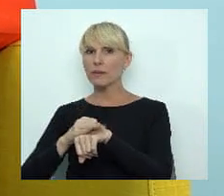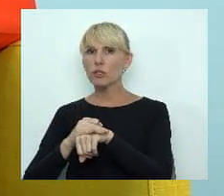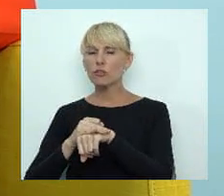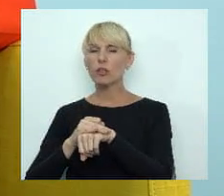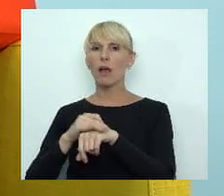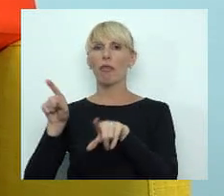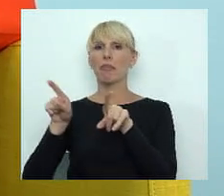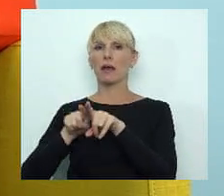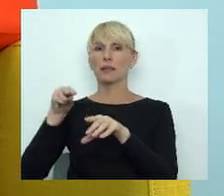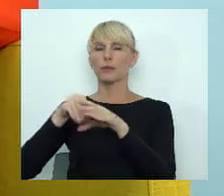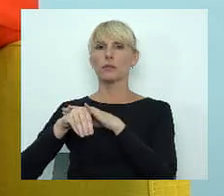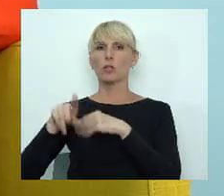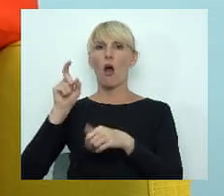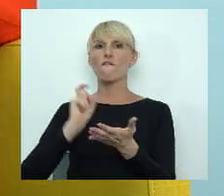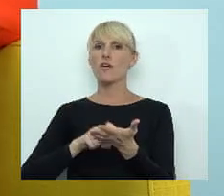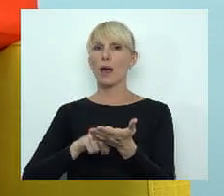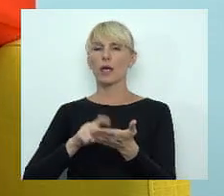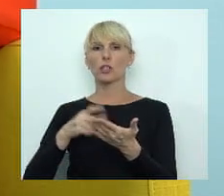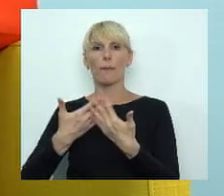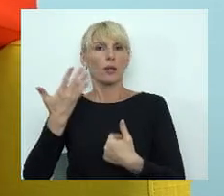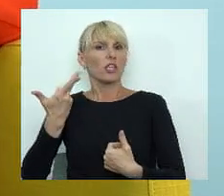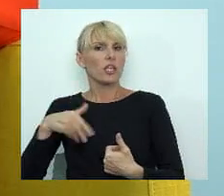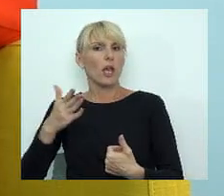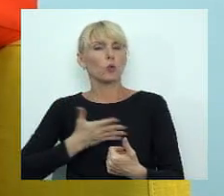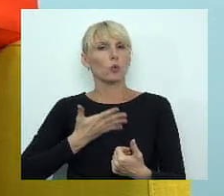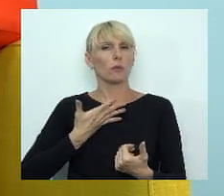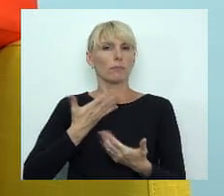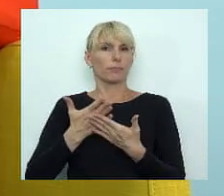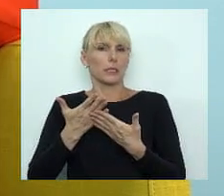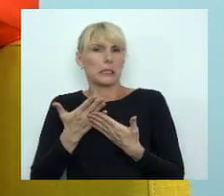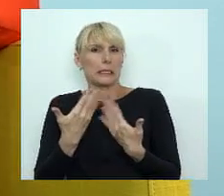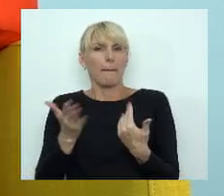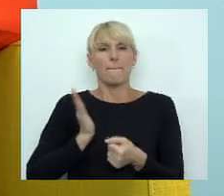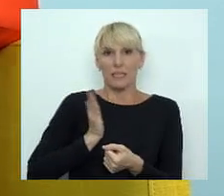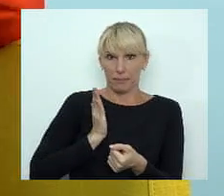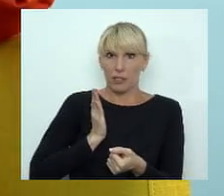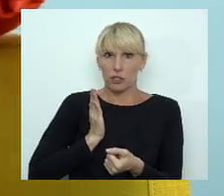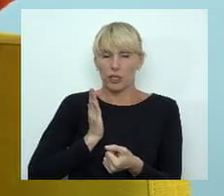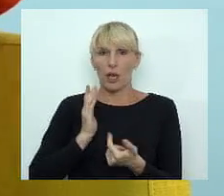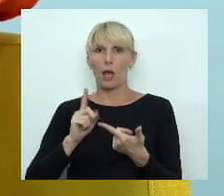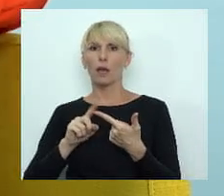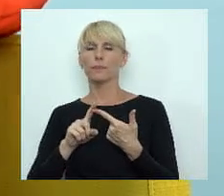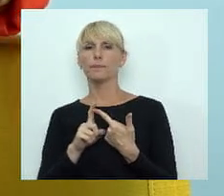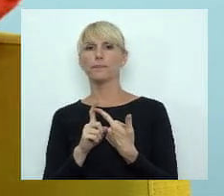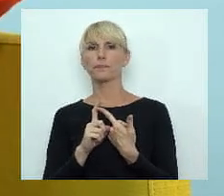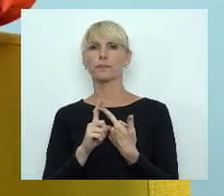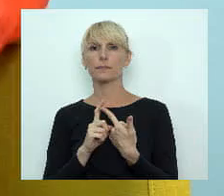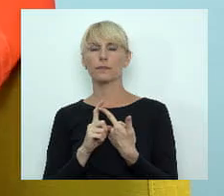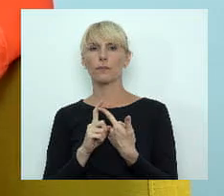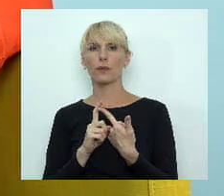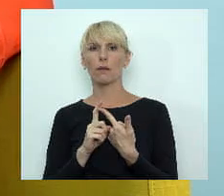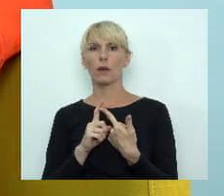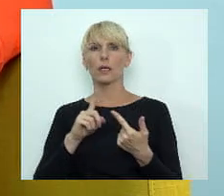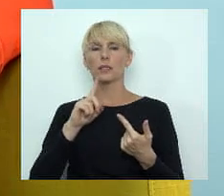tego, żeby pacjent czuł się nieskrępowany i czuł, że w tym zakresie jest w